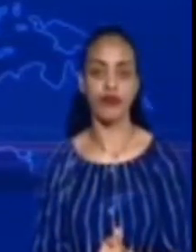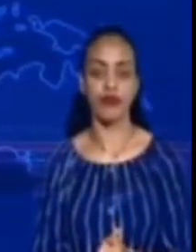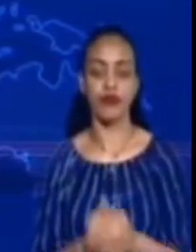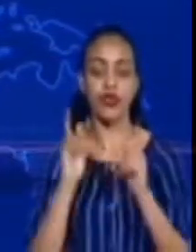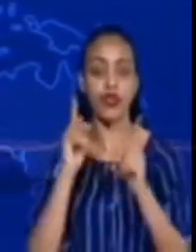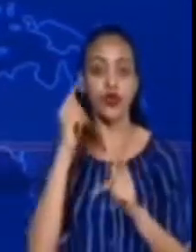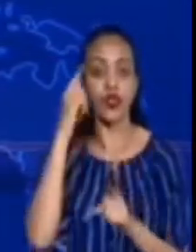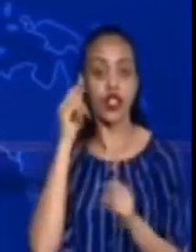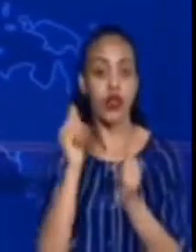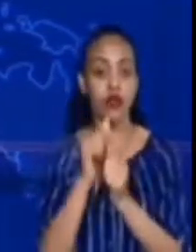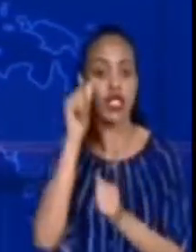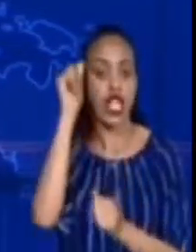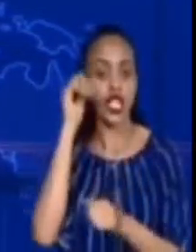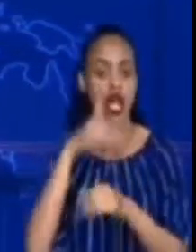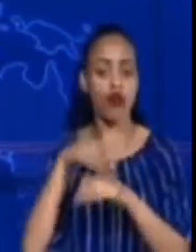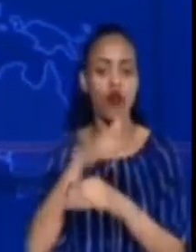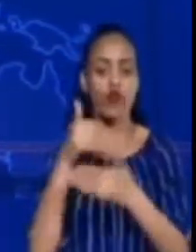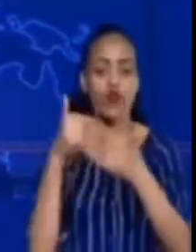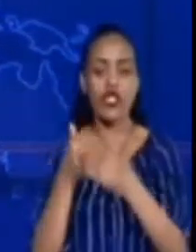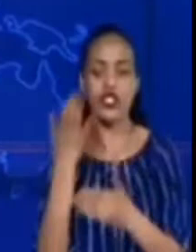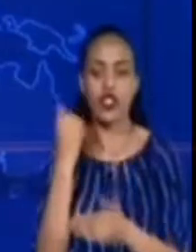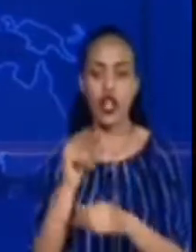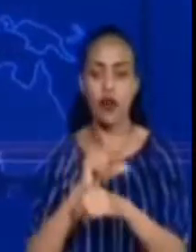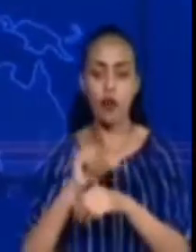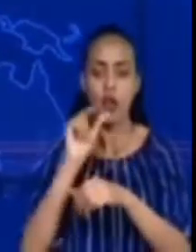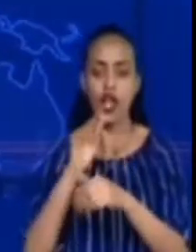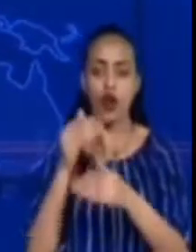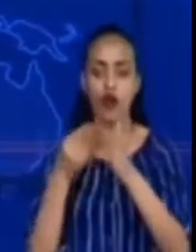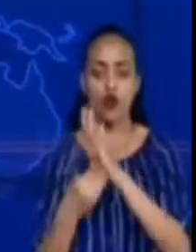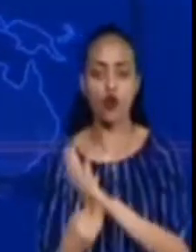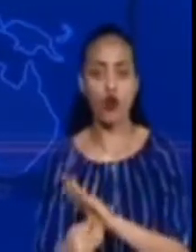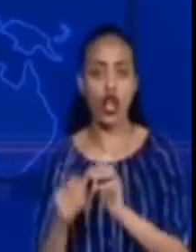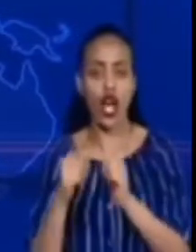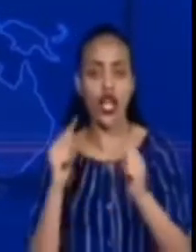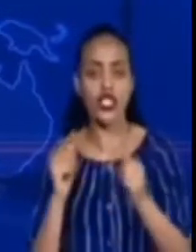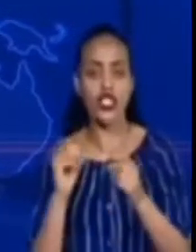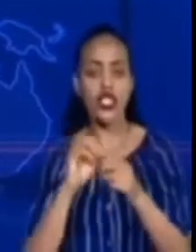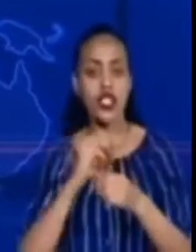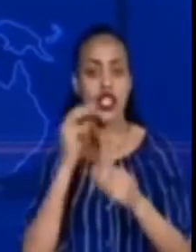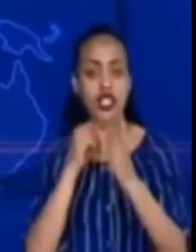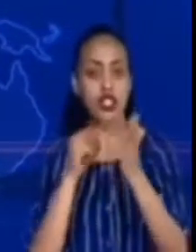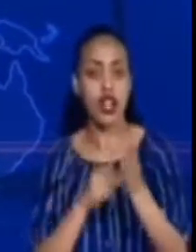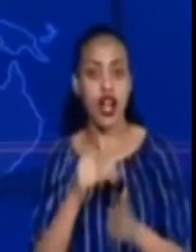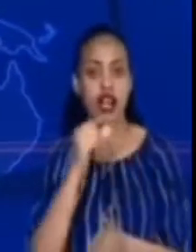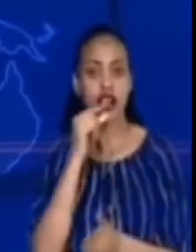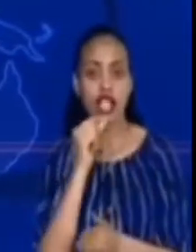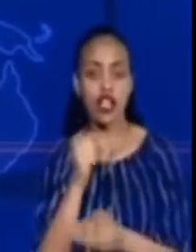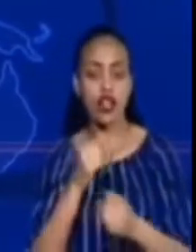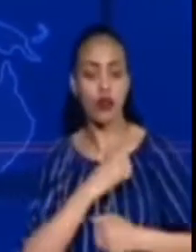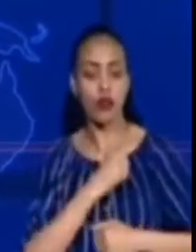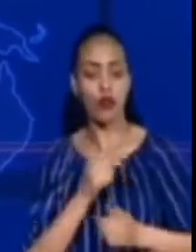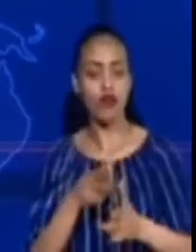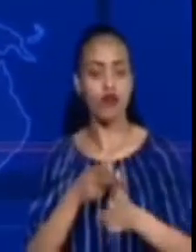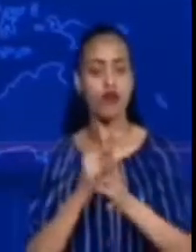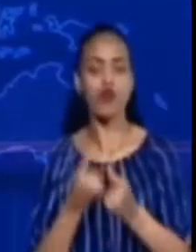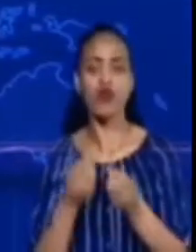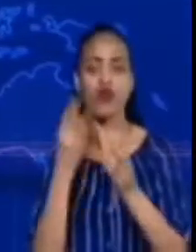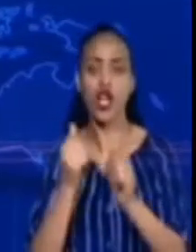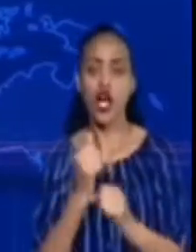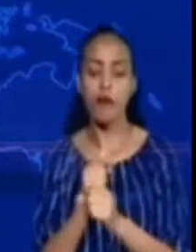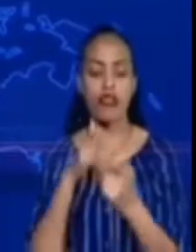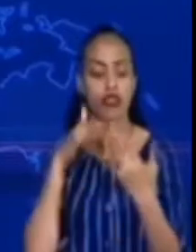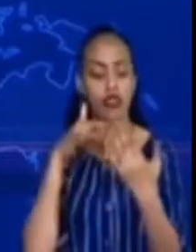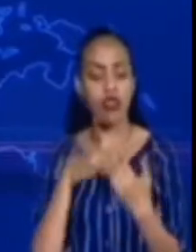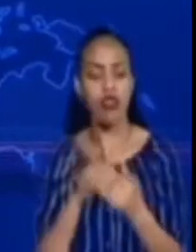ላይ ታገኙኛለች አይመኒታ ብላችሁ ግቡ ጽፋችሁ አይመኒታ ብላችሁ ጻፉና ግቡ ታገኙኛለች እንግዲህ